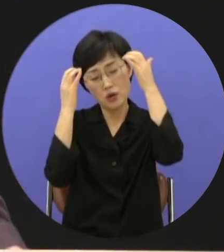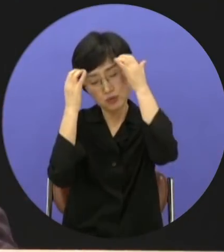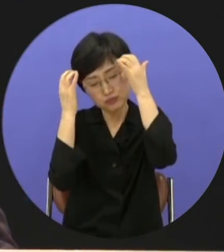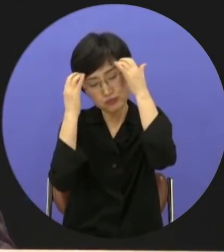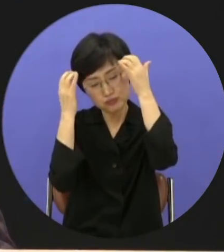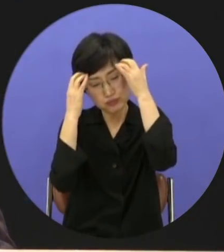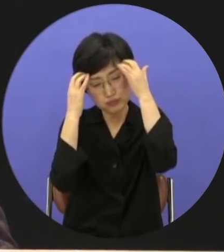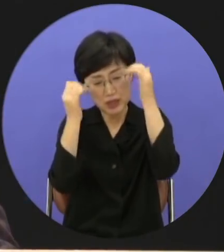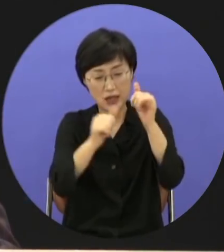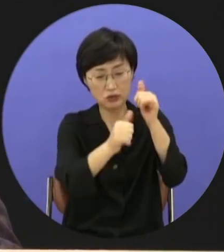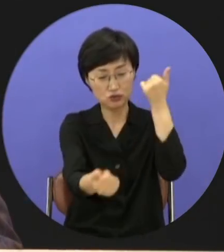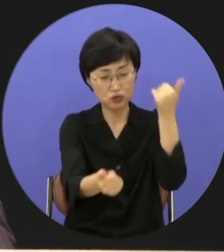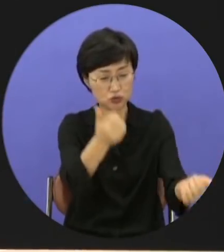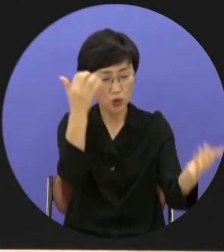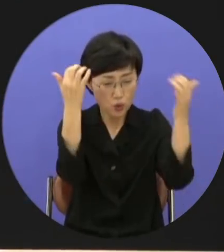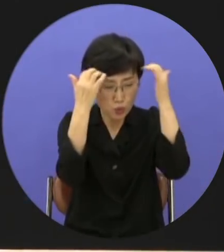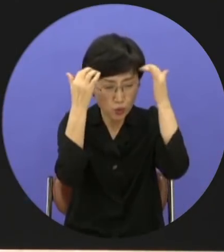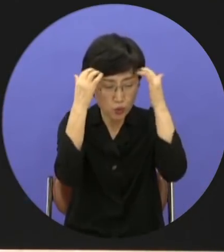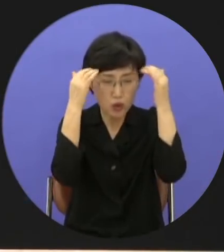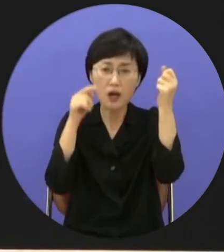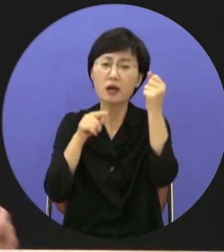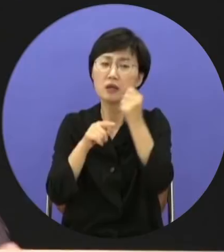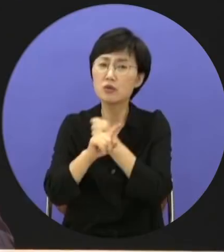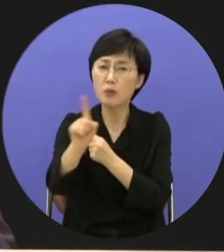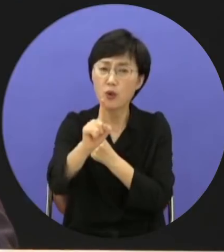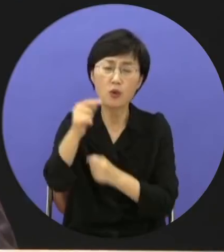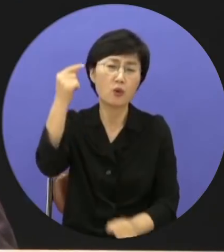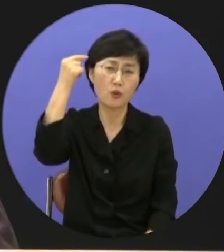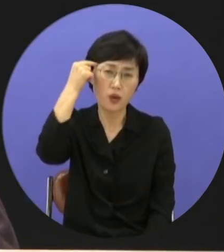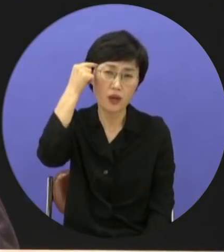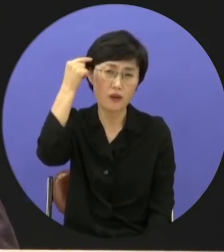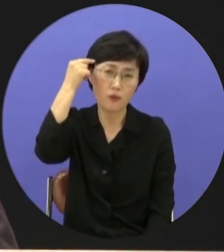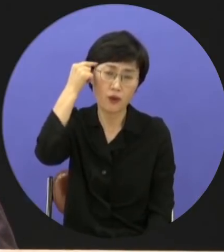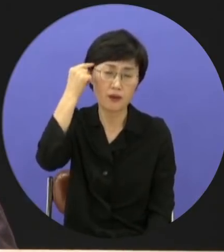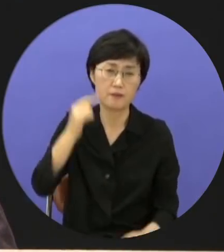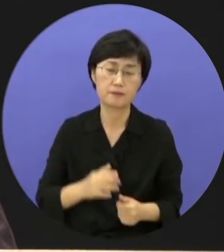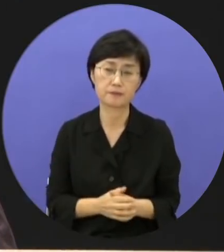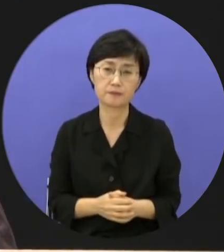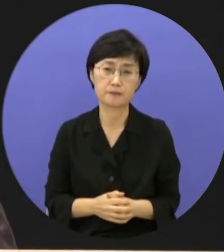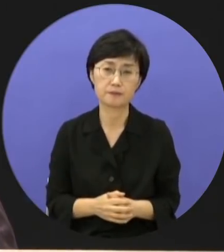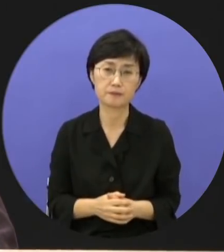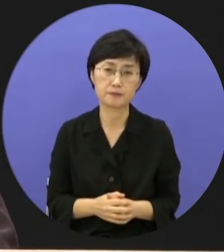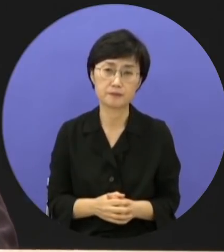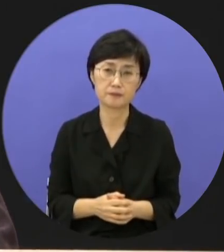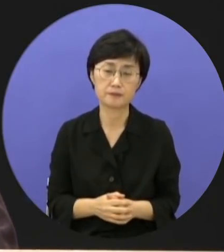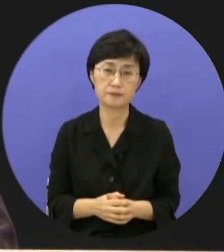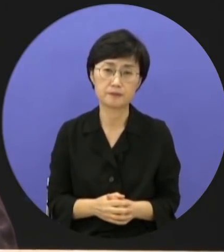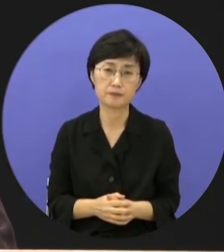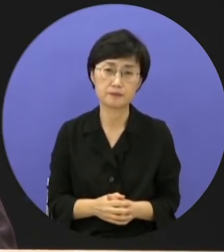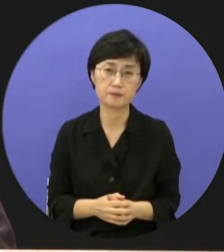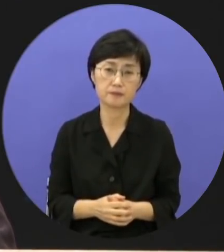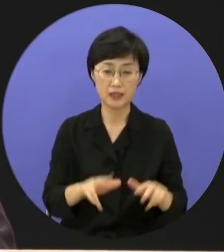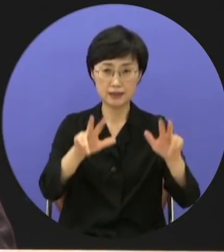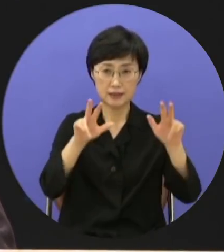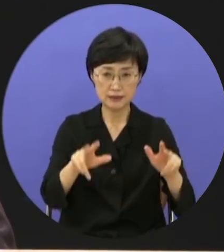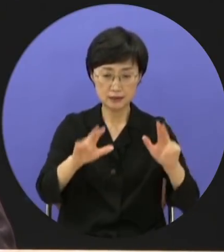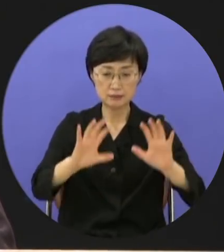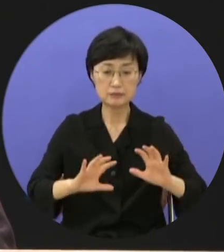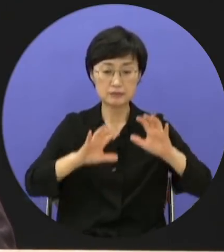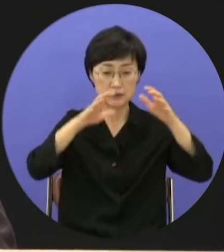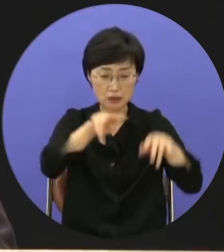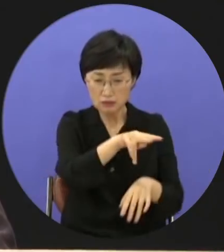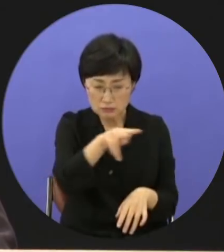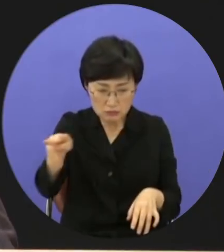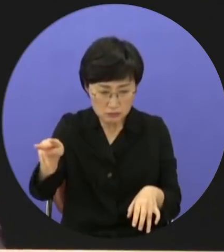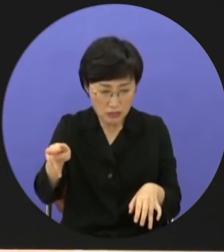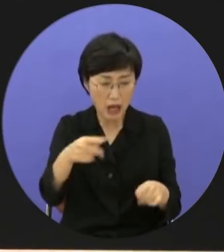맞아 죽었습니까? For what reason were all the posterity scattered throughout the nations of the world and beaten to death? 왜 지금 세계 교회는 문을 닫고 있습니까?